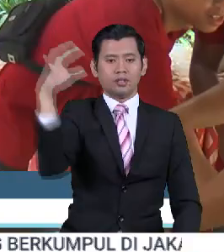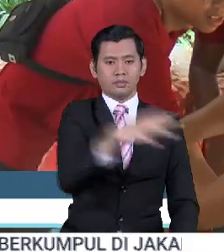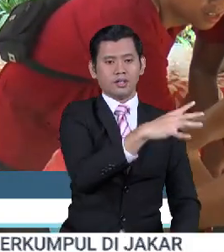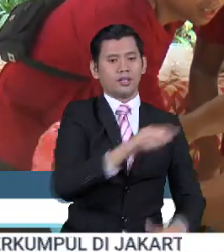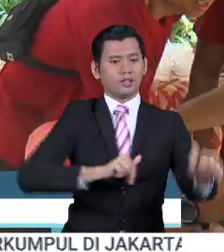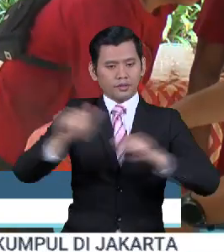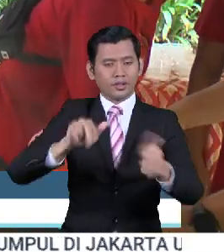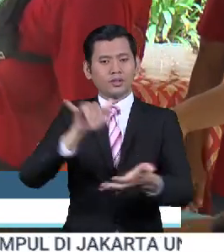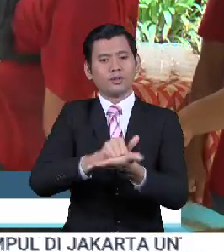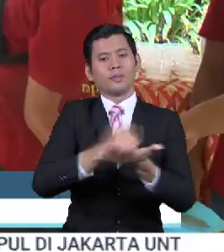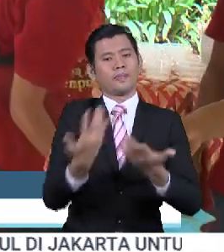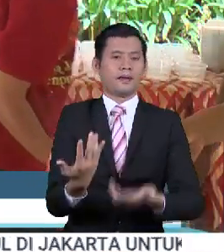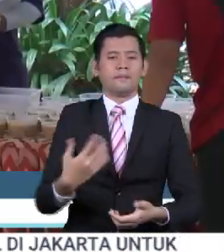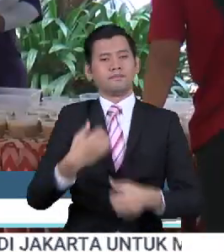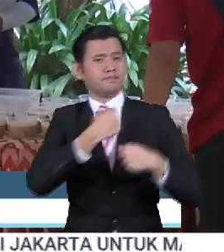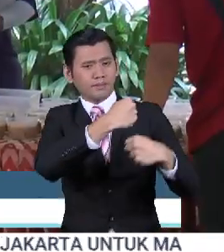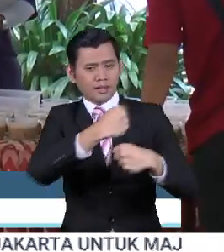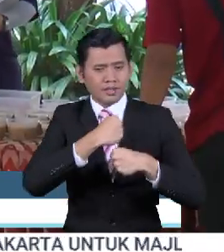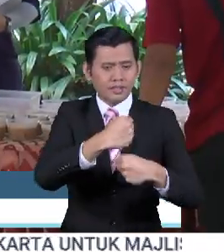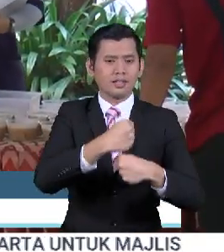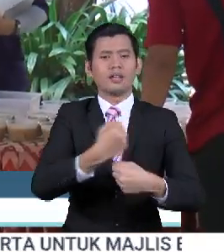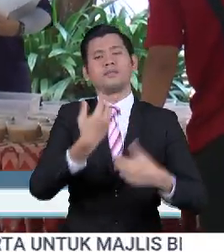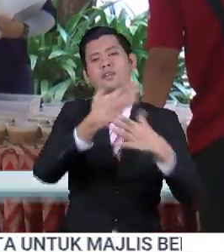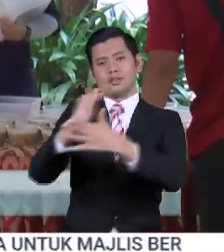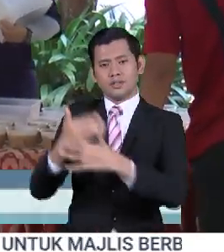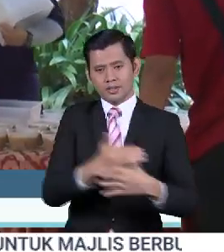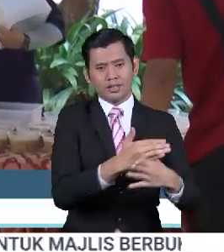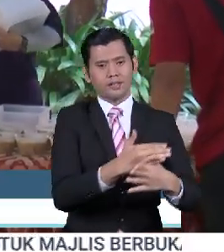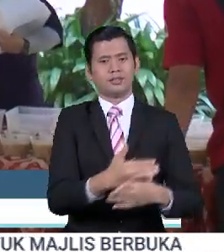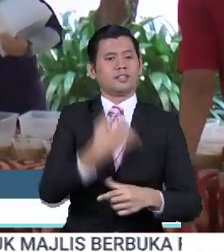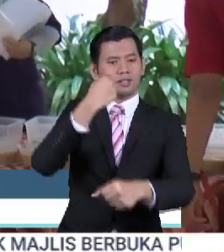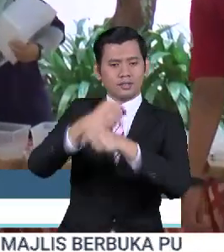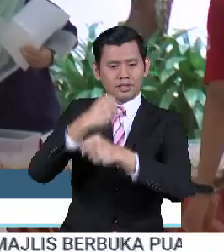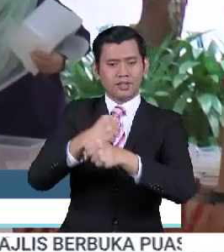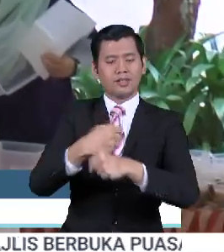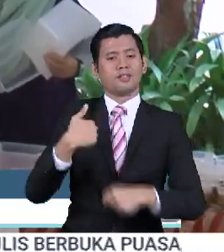lambuk, agih, masak, macam itulah. Seperti biasa kerja kita